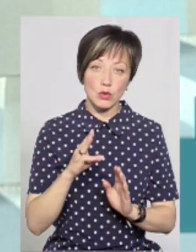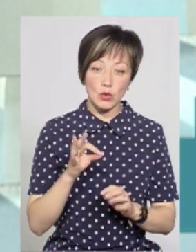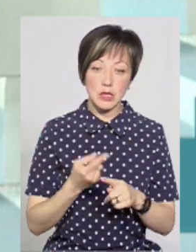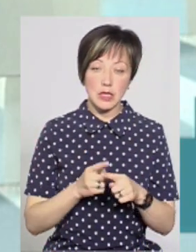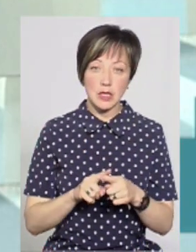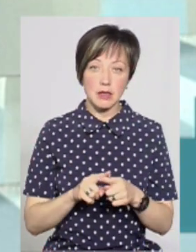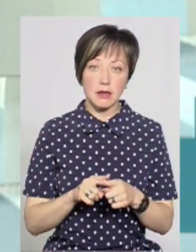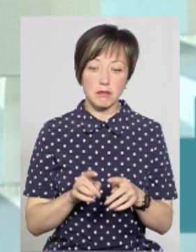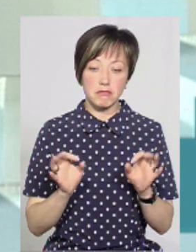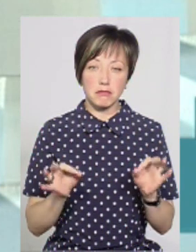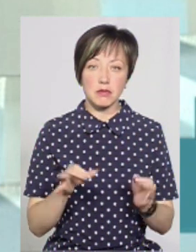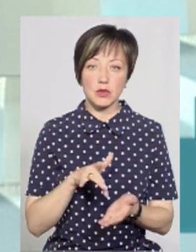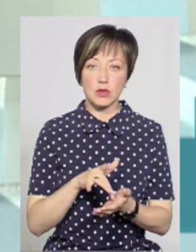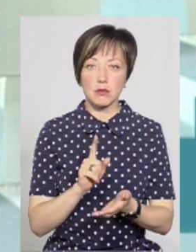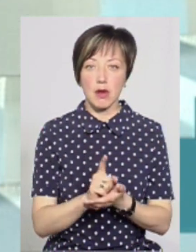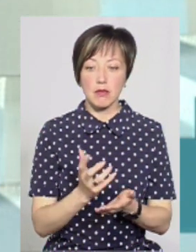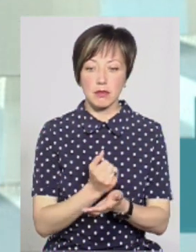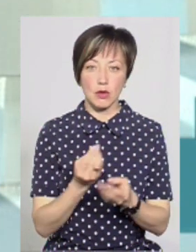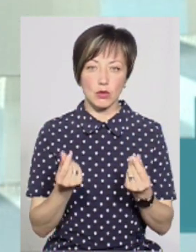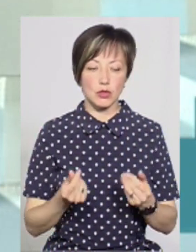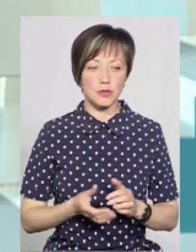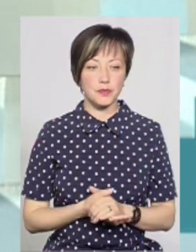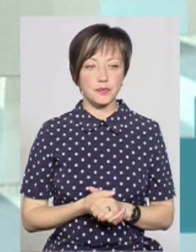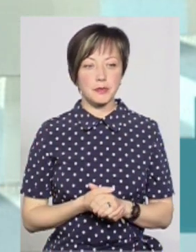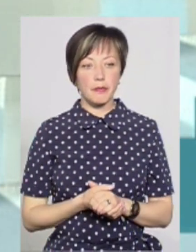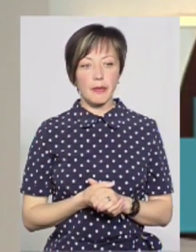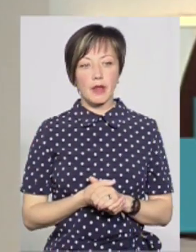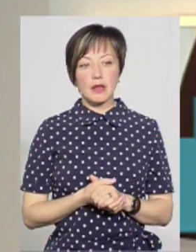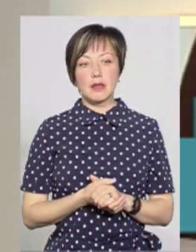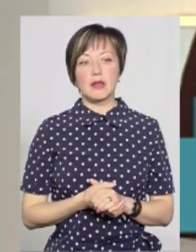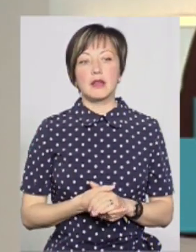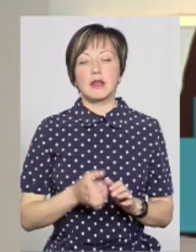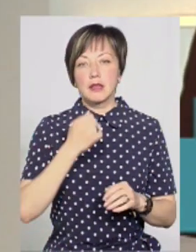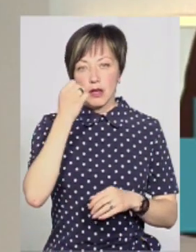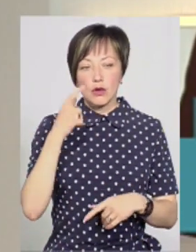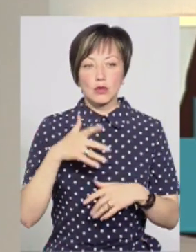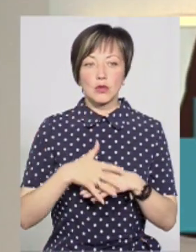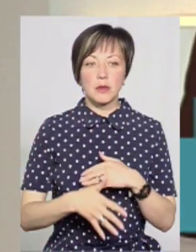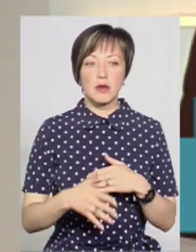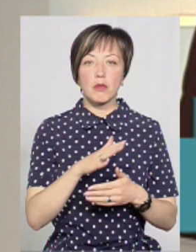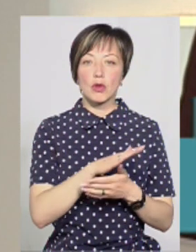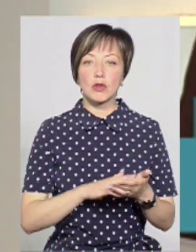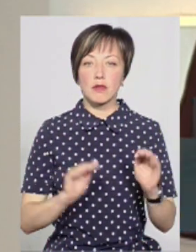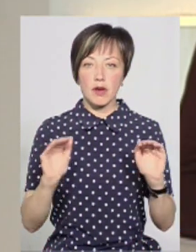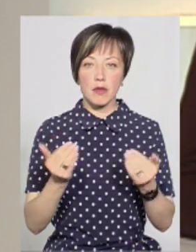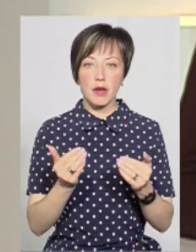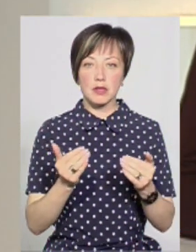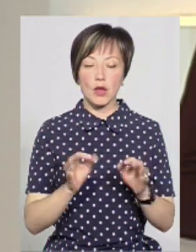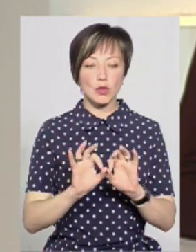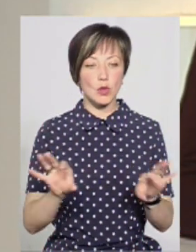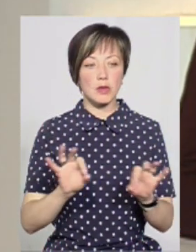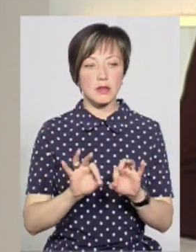да, це туризм, це сфера, яка має приносити гроші. Дякую, зрозуміло. В продовження розмови невеликий фрагмент